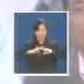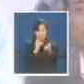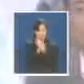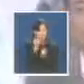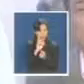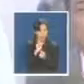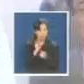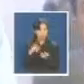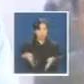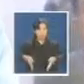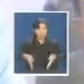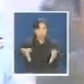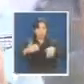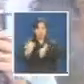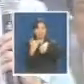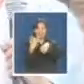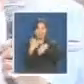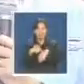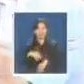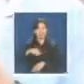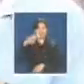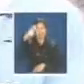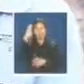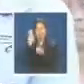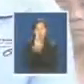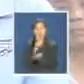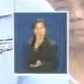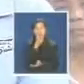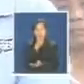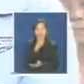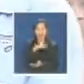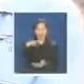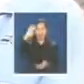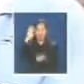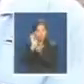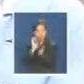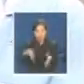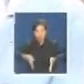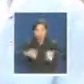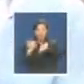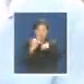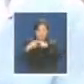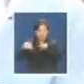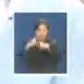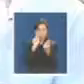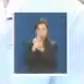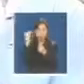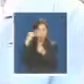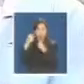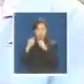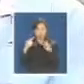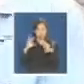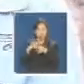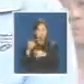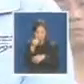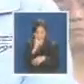างหลวงตำรวจจราจรอย่างนี้เป็นต้นนะครับแต่นักการเมืองก็ยังมีอยู่แน่นอนแล้วก็ที่สำคัญคือเวลาเขาระบุว่าจ่ายนัก